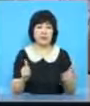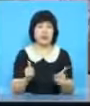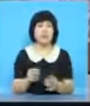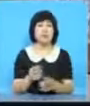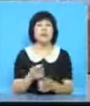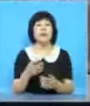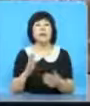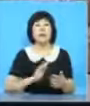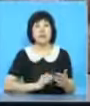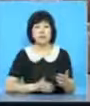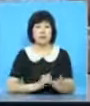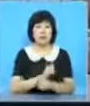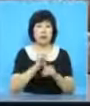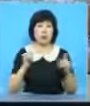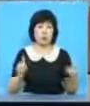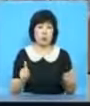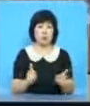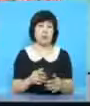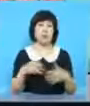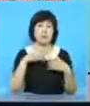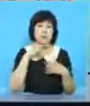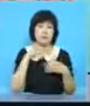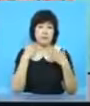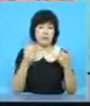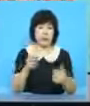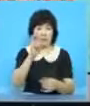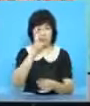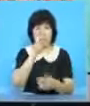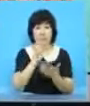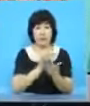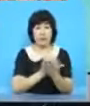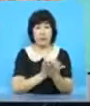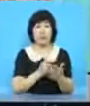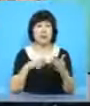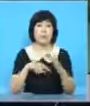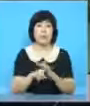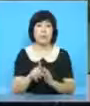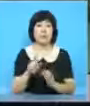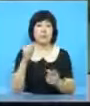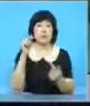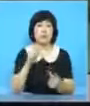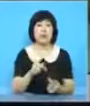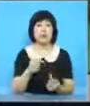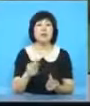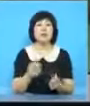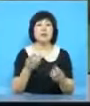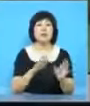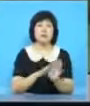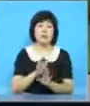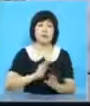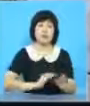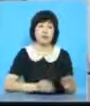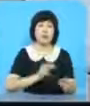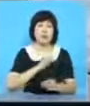бірі, кәсіпкерліктің дамуына жіті көңіл бөлінген. Мұнда мемлекеттік бағдарламаның қолдауына ие болып, ісін дөңгелетіп отырған кәсіпкерлер